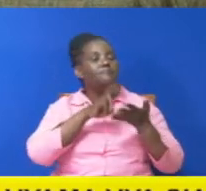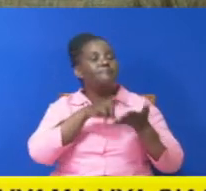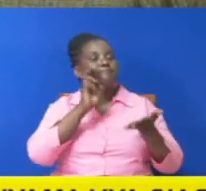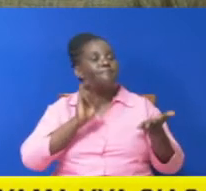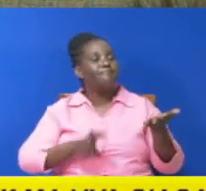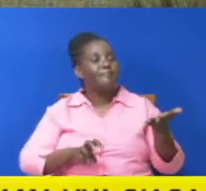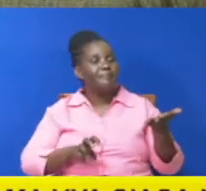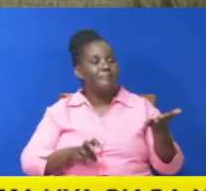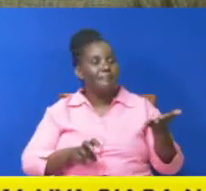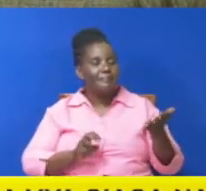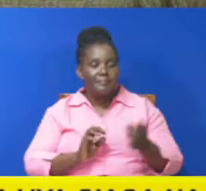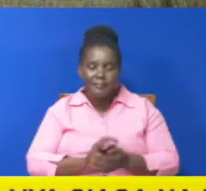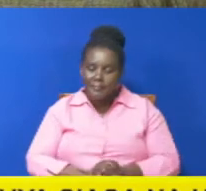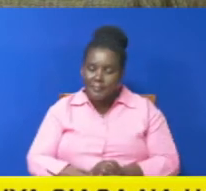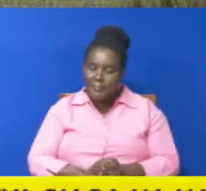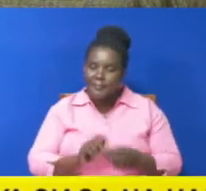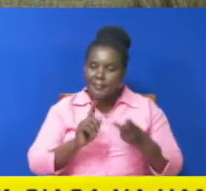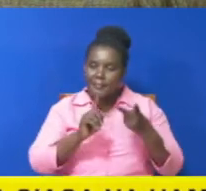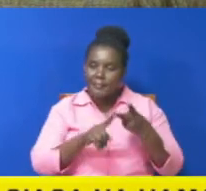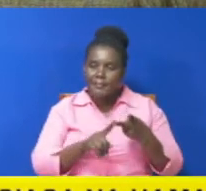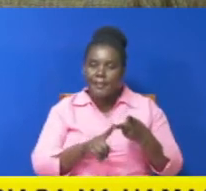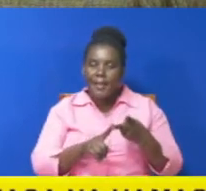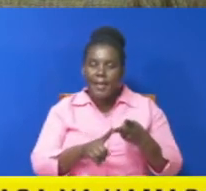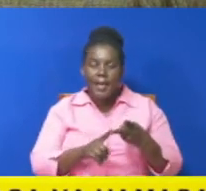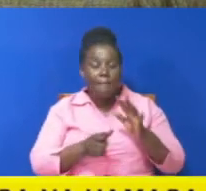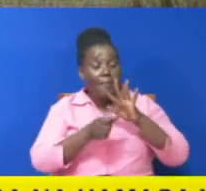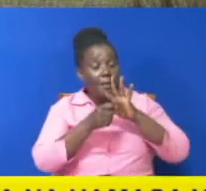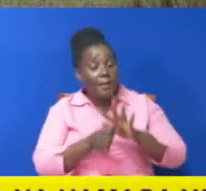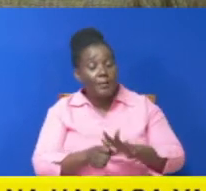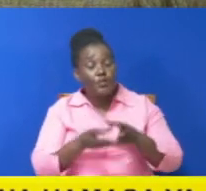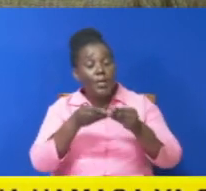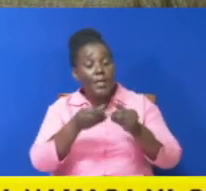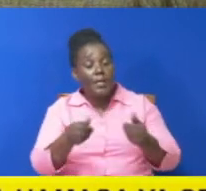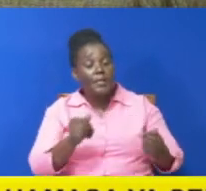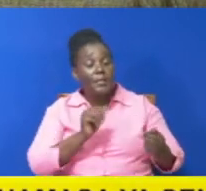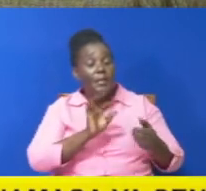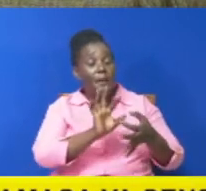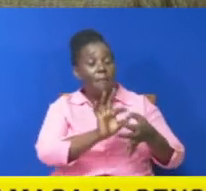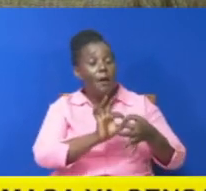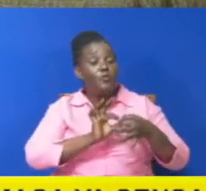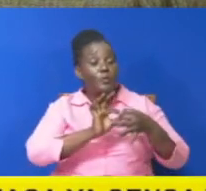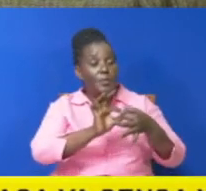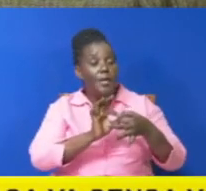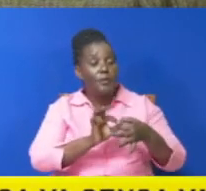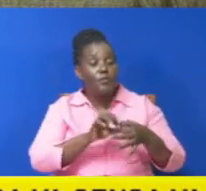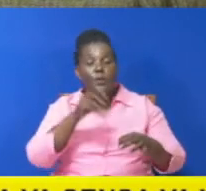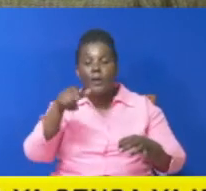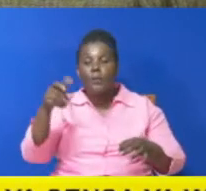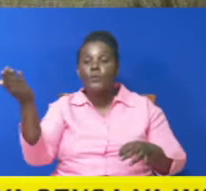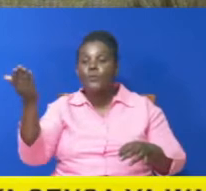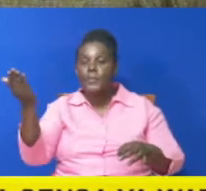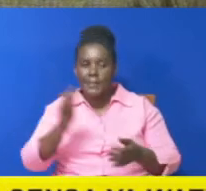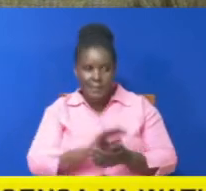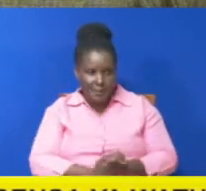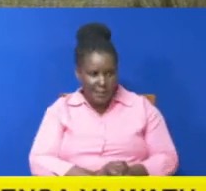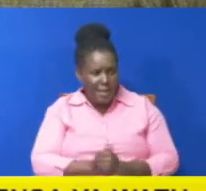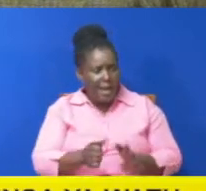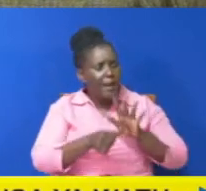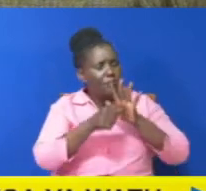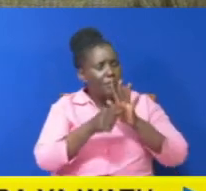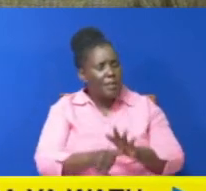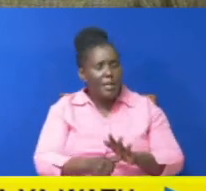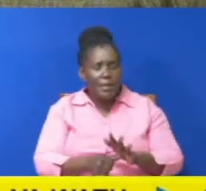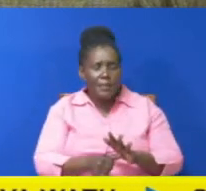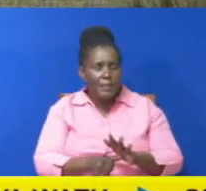ambayo yanaathiri mahusiano yako na watu wengine. Yaani kuna mtu ambaye anakubana kiasi kwamba hataki uwasiliane na ndugu,